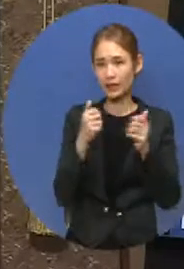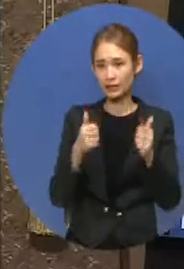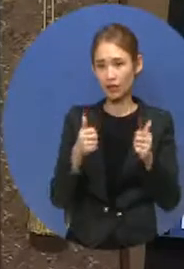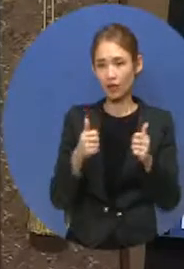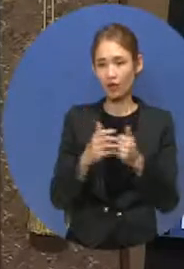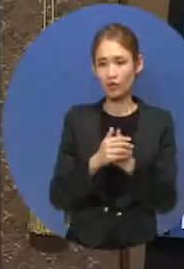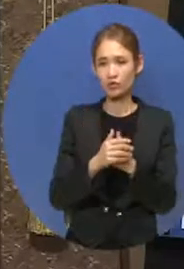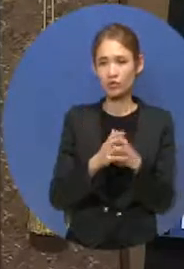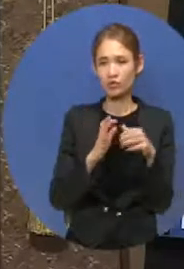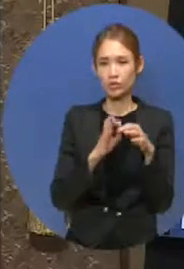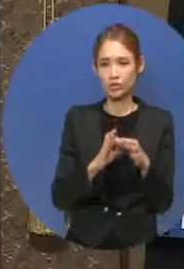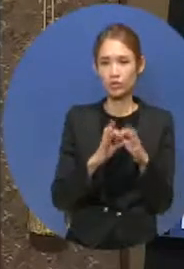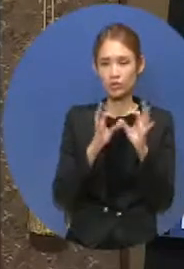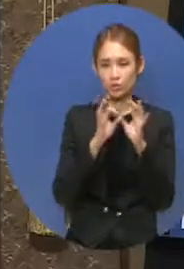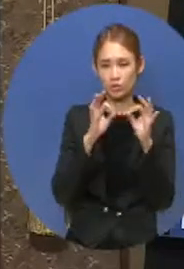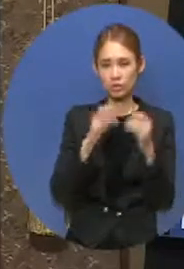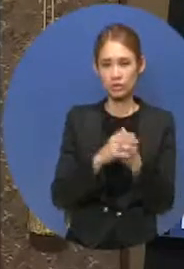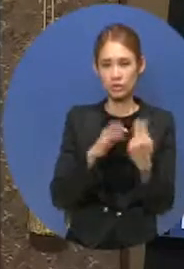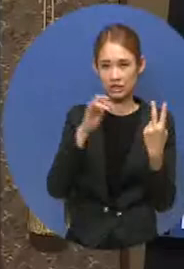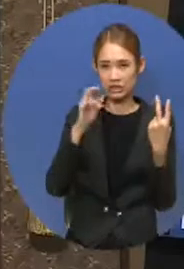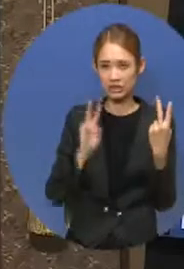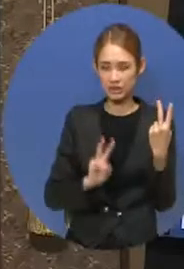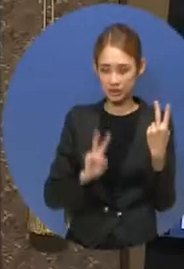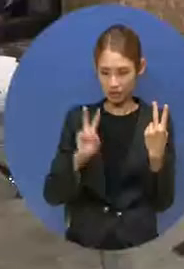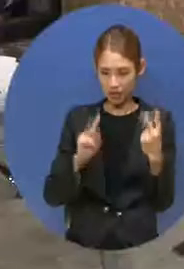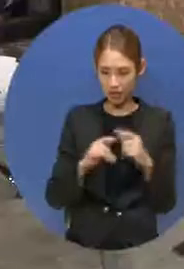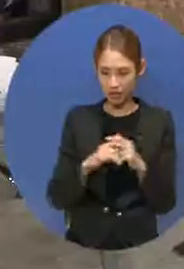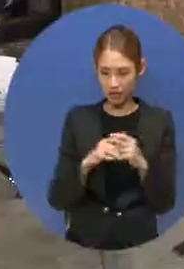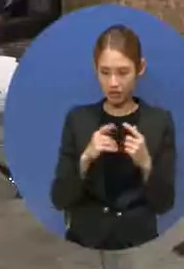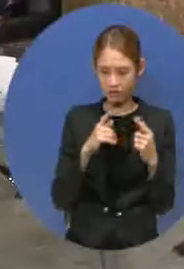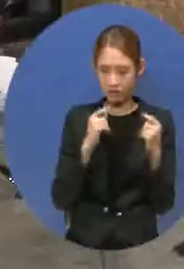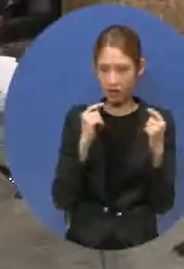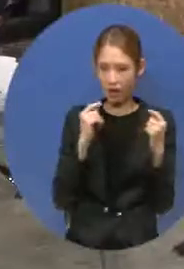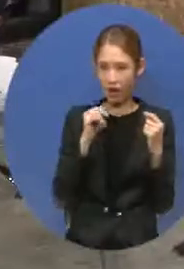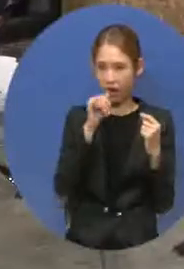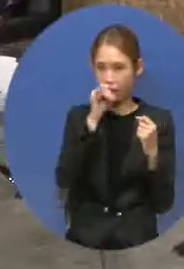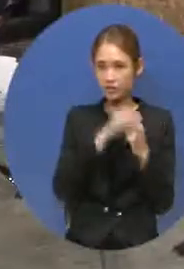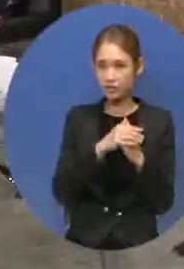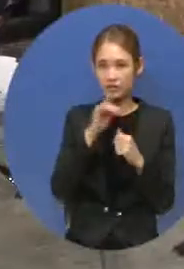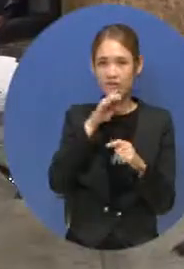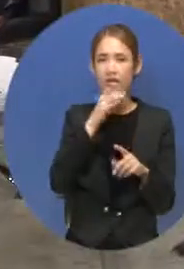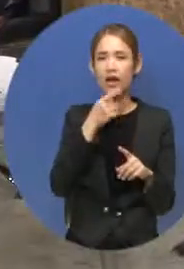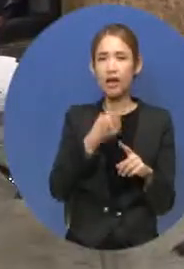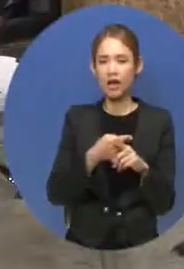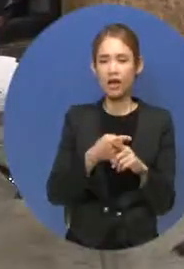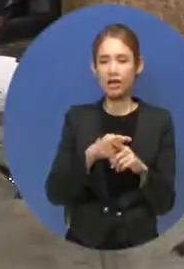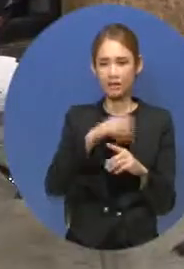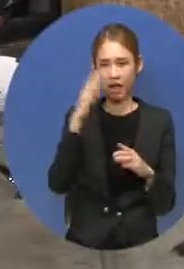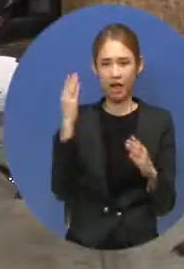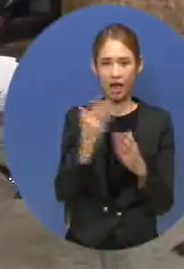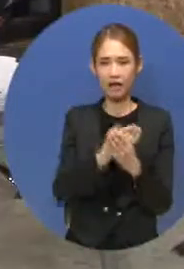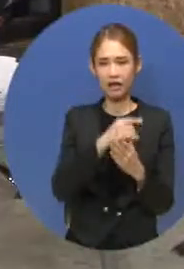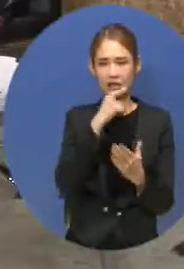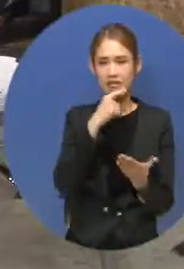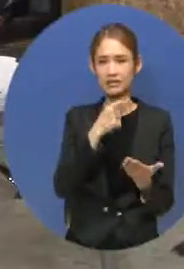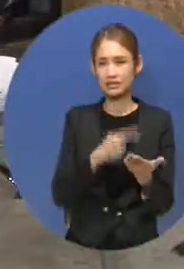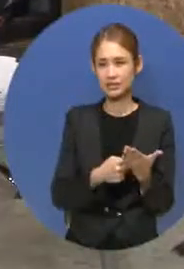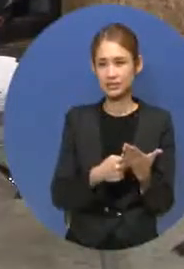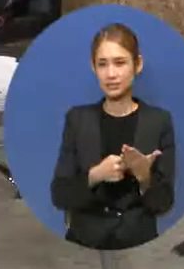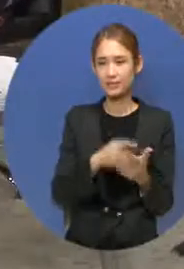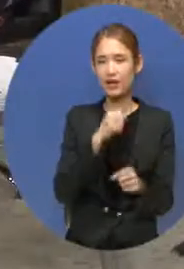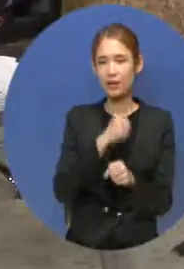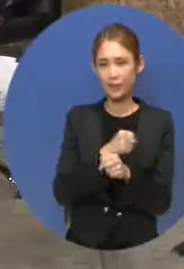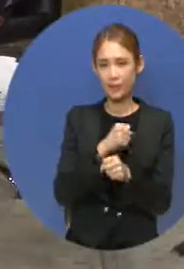동안은 제가 굉장히 긴장하고 있었습니다. 네, 근데 다행히 다 음성 판정 받았습니다. 모두 음성 판정 받아서 네. 너무 다행입니다. 너무